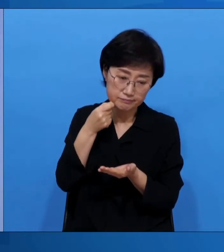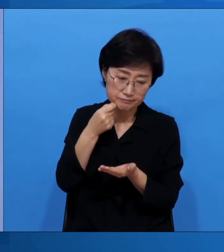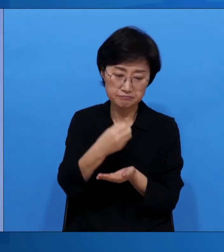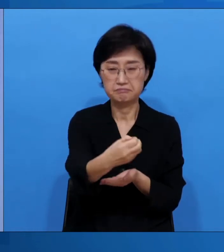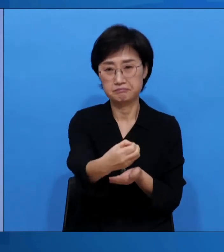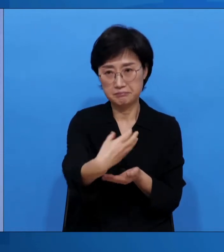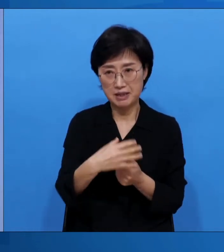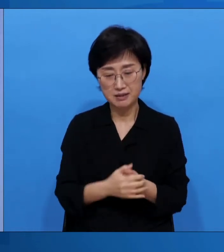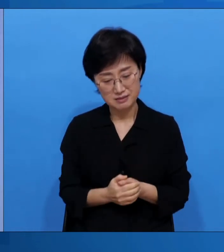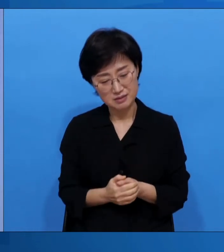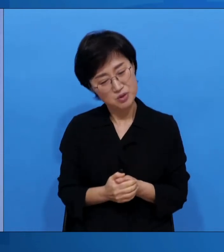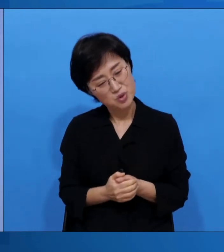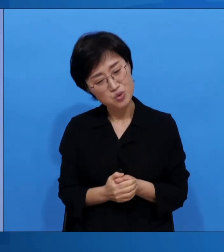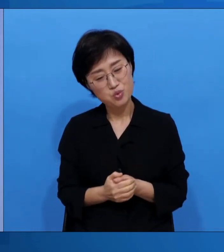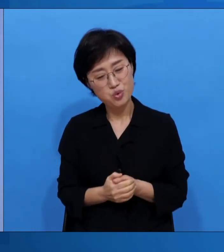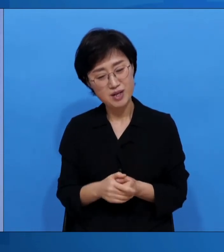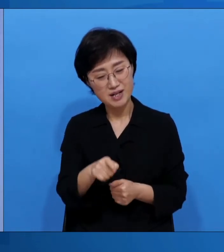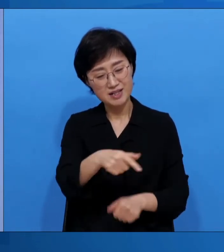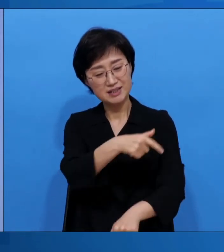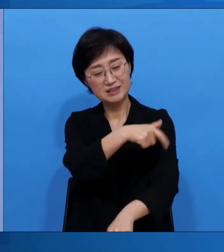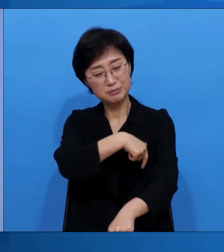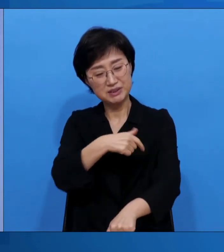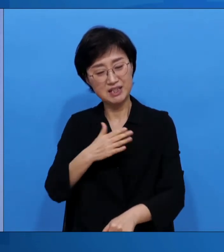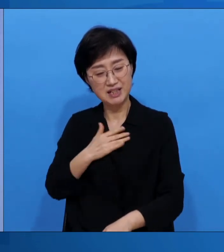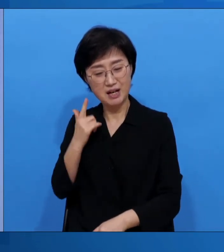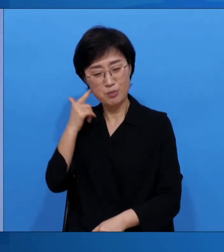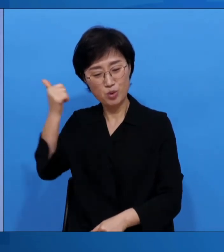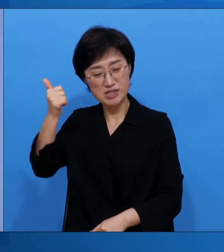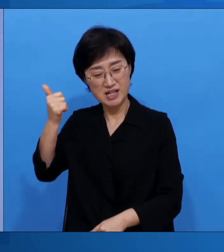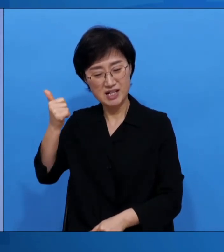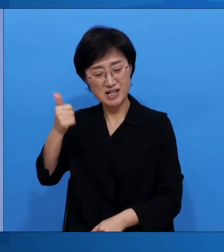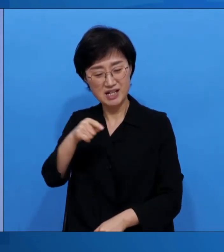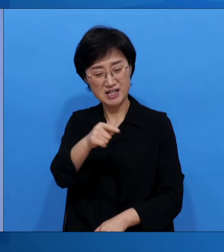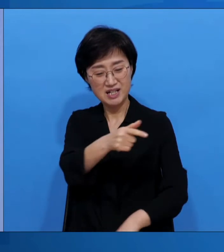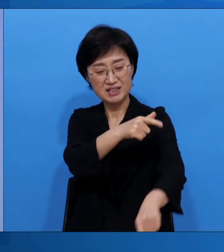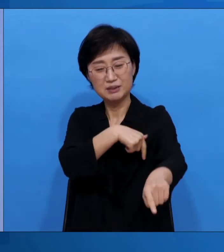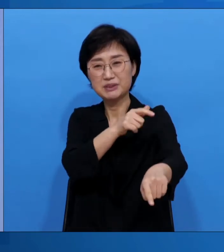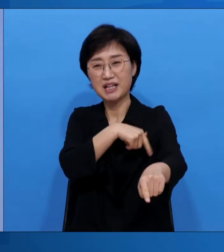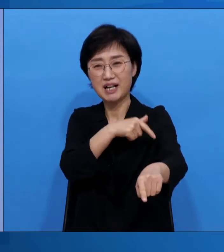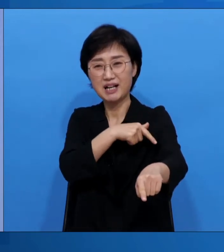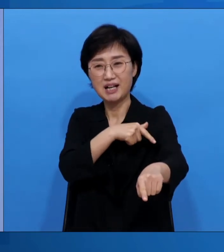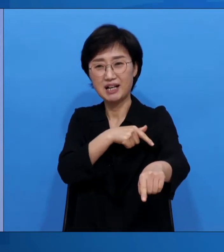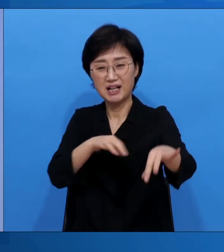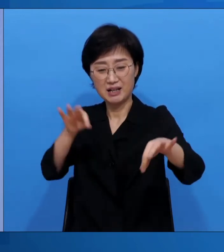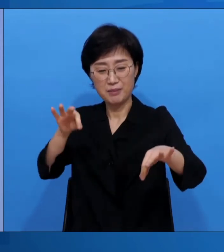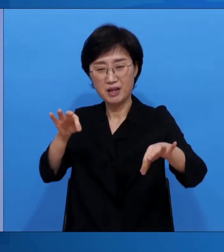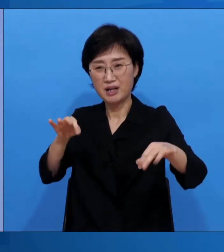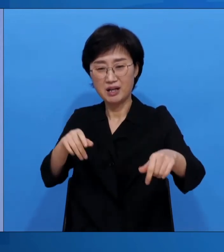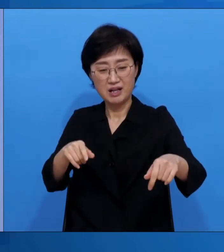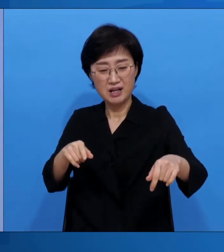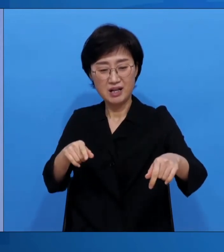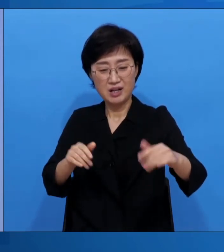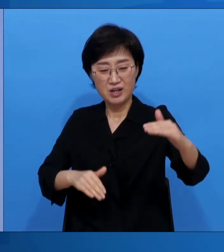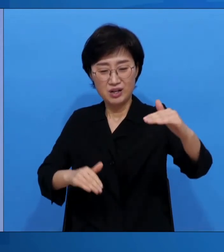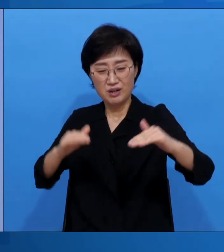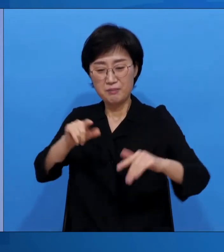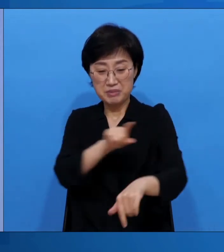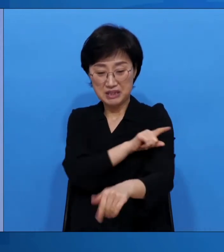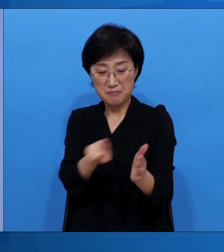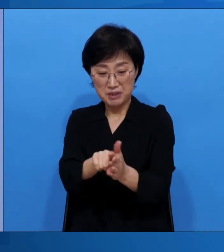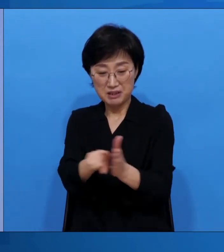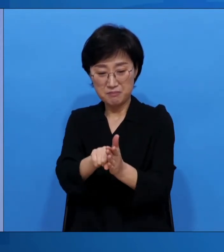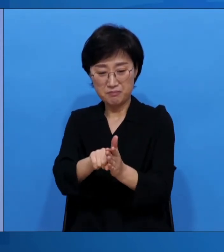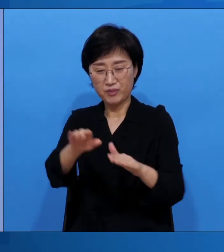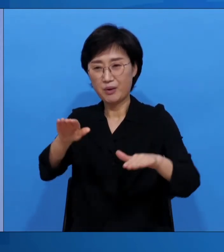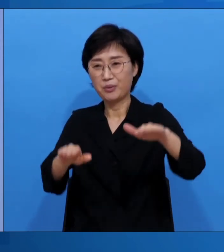with tears. 이 집사가 말이에요. 목사보다 신앙이 훨씬 좋아요. And I thought to myself, this deacon 이게 has even greater 복음이에요, faith than a